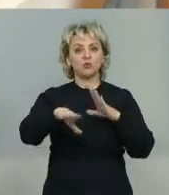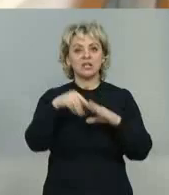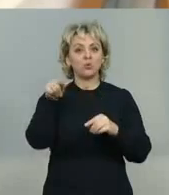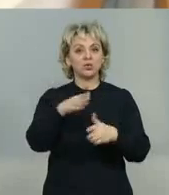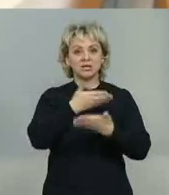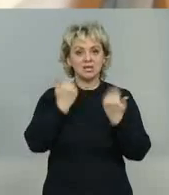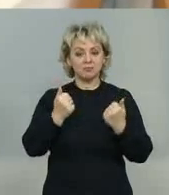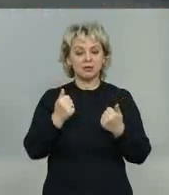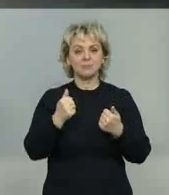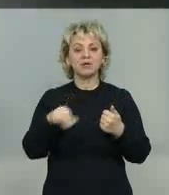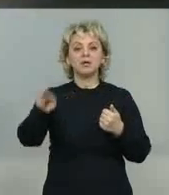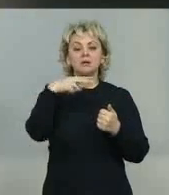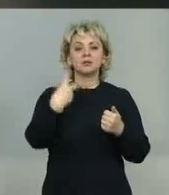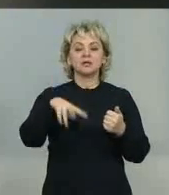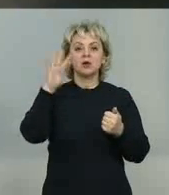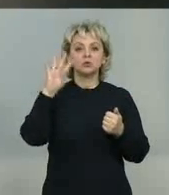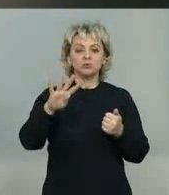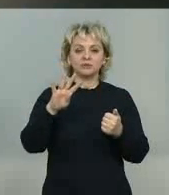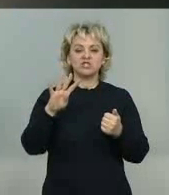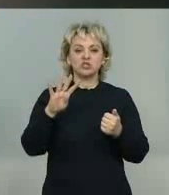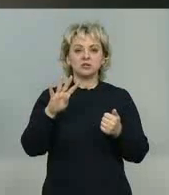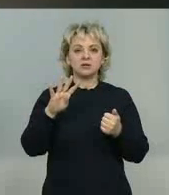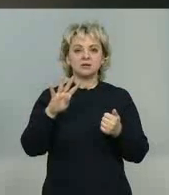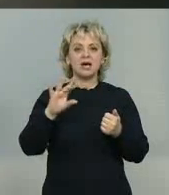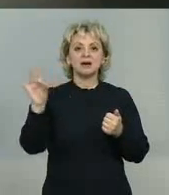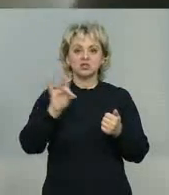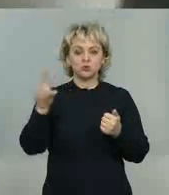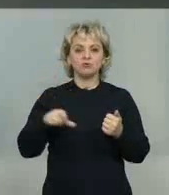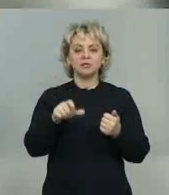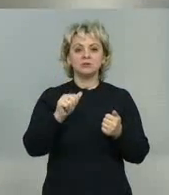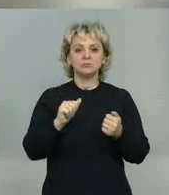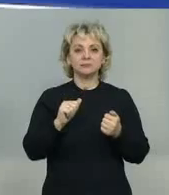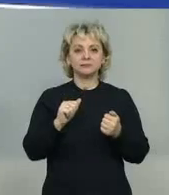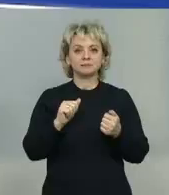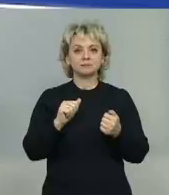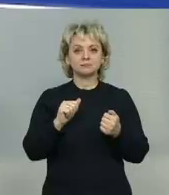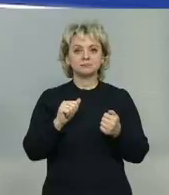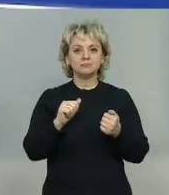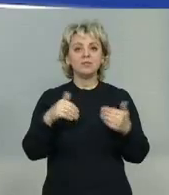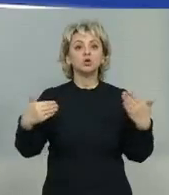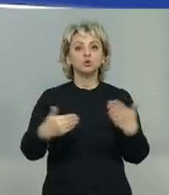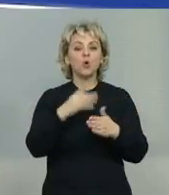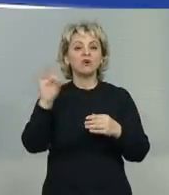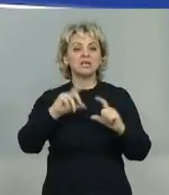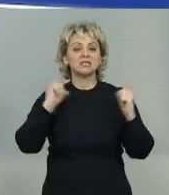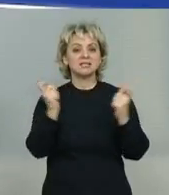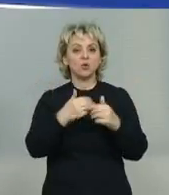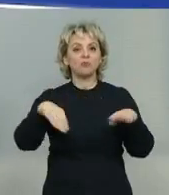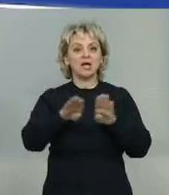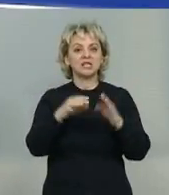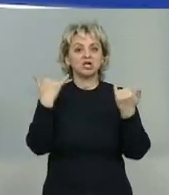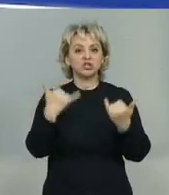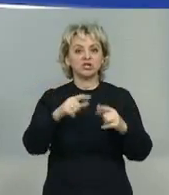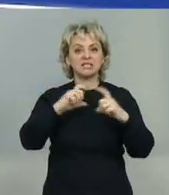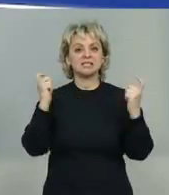выборах у них не было. Юлия Сурикова, Сергей Вишняков, Дон-24, Ростов-на-Дону. Новую Ростов-арену, а также